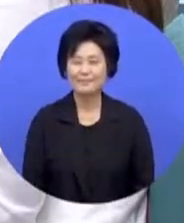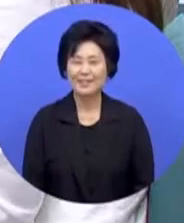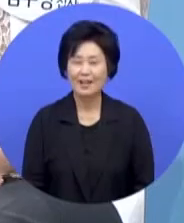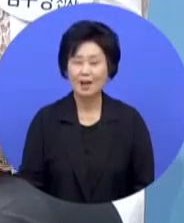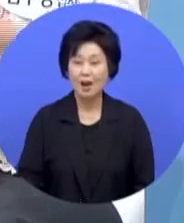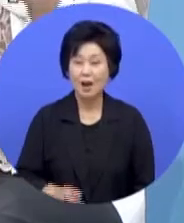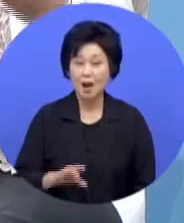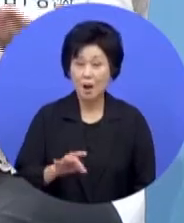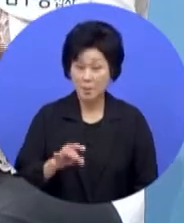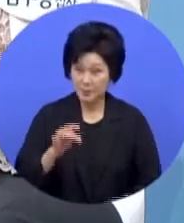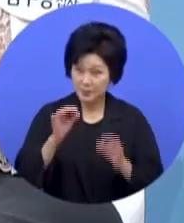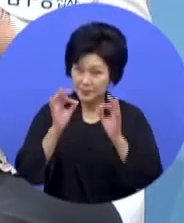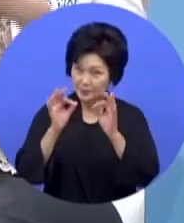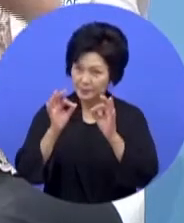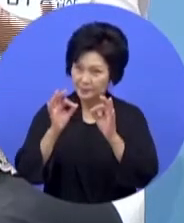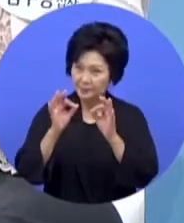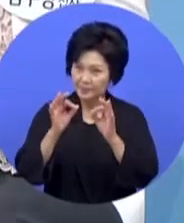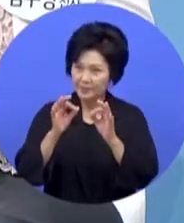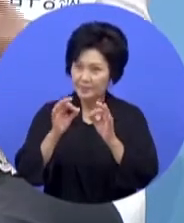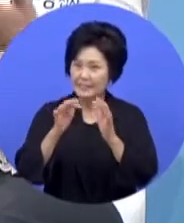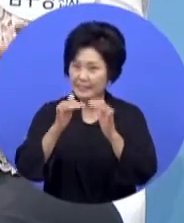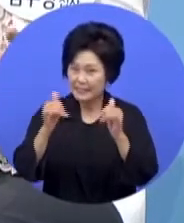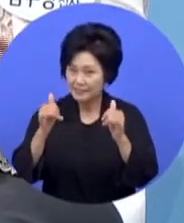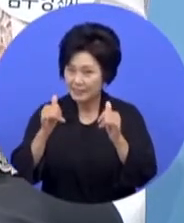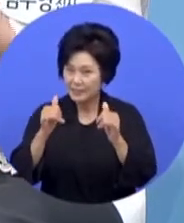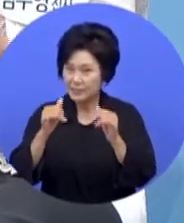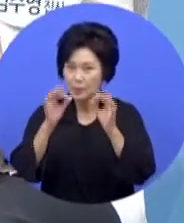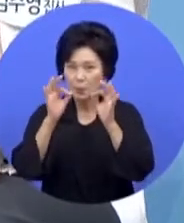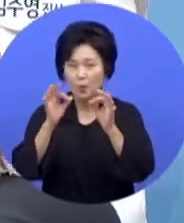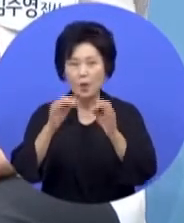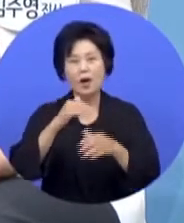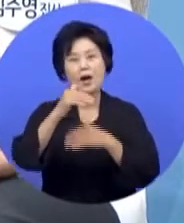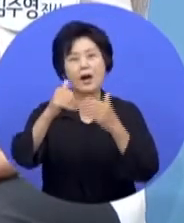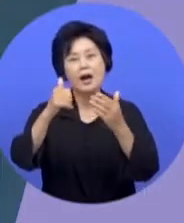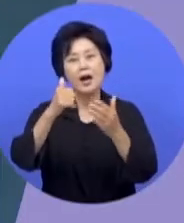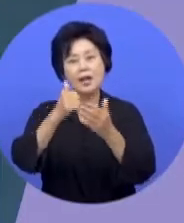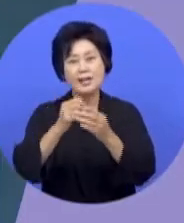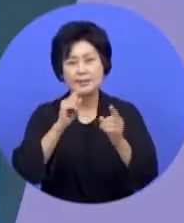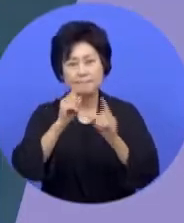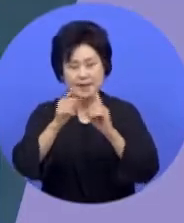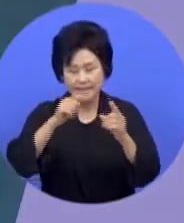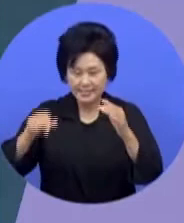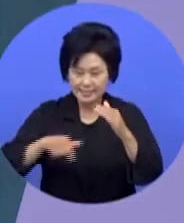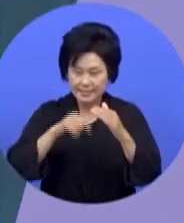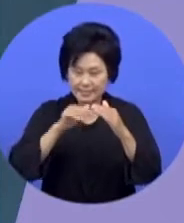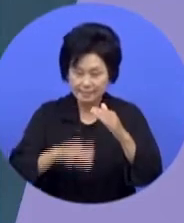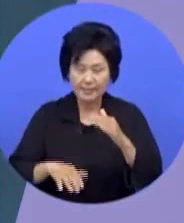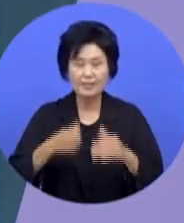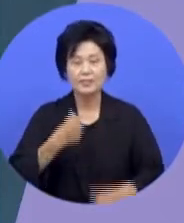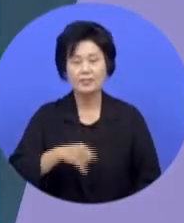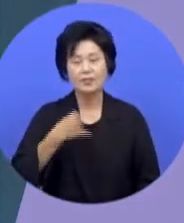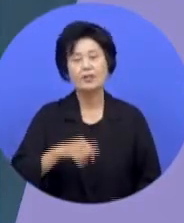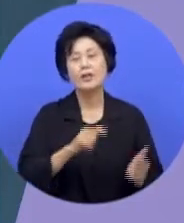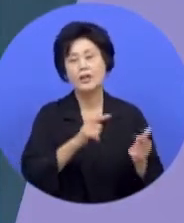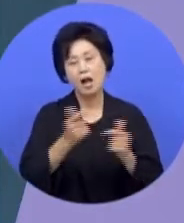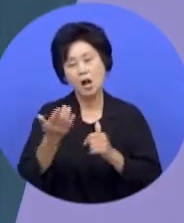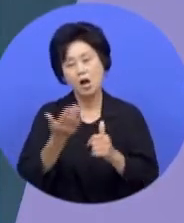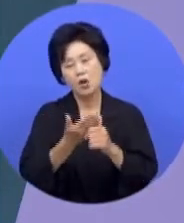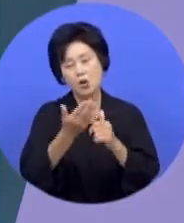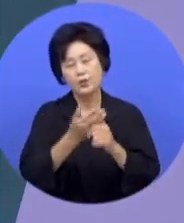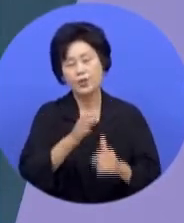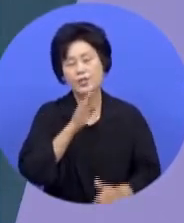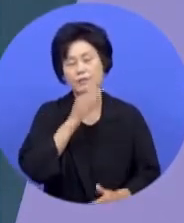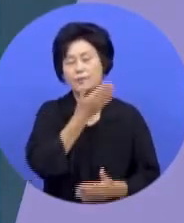모습을 통해서 얼마나 하나님 안에서 참 아이를 키우는 그럼. 것이 중요한 것인가 예. 네, 그 길을 보면서 물론